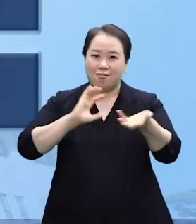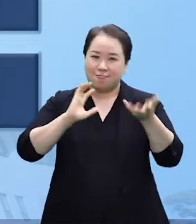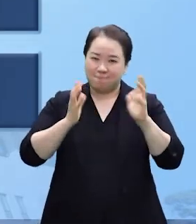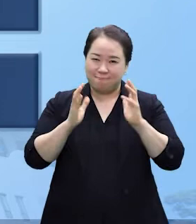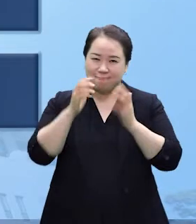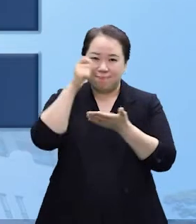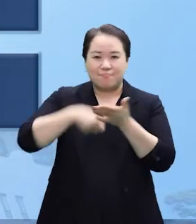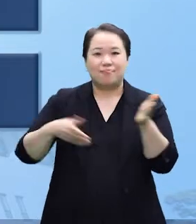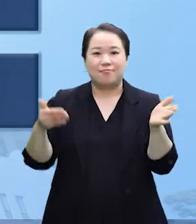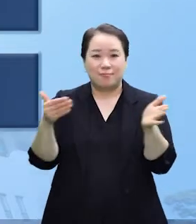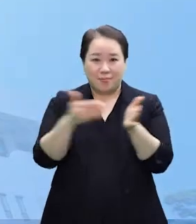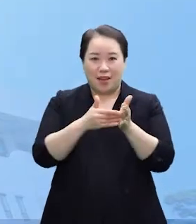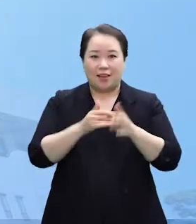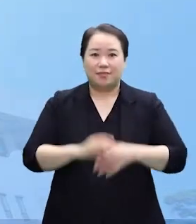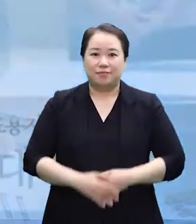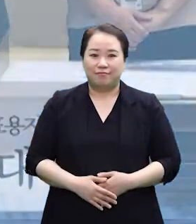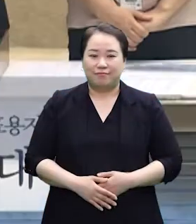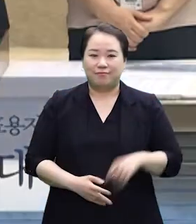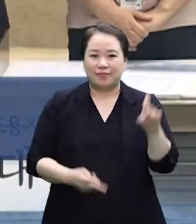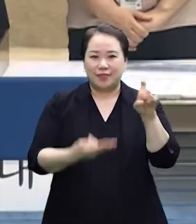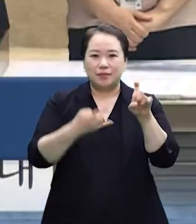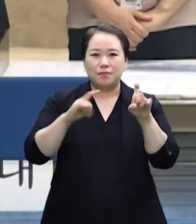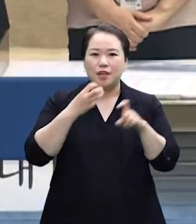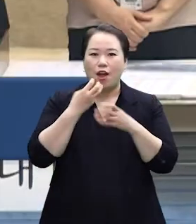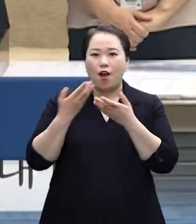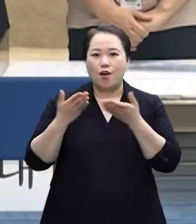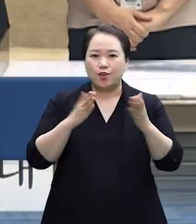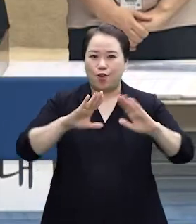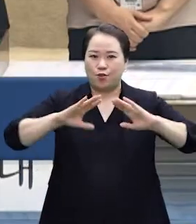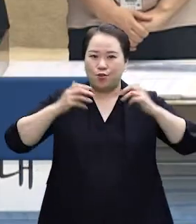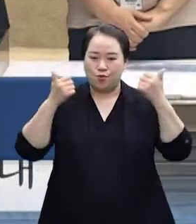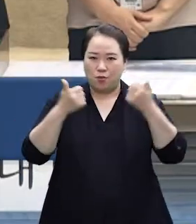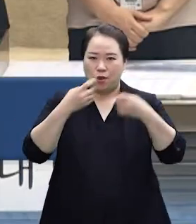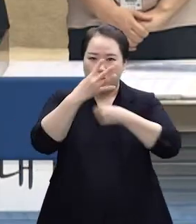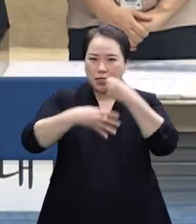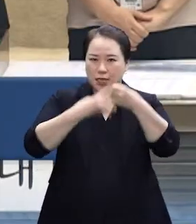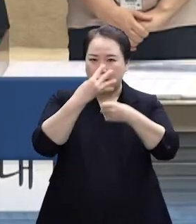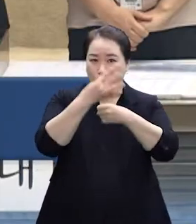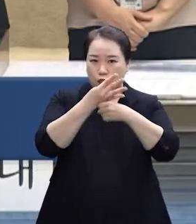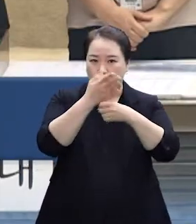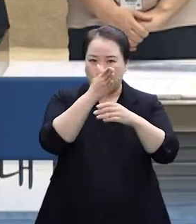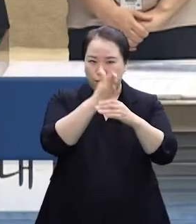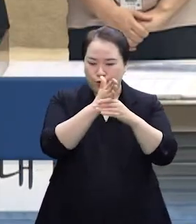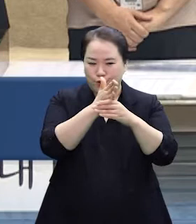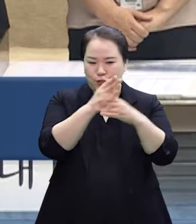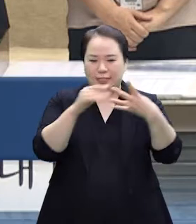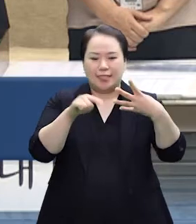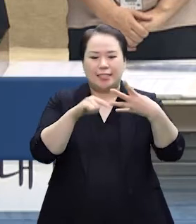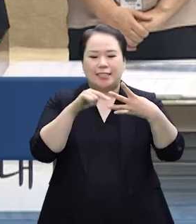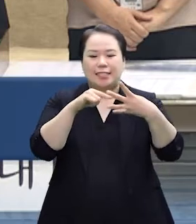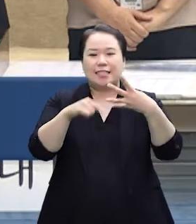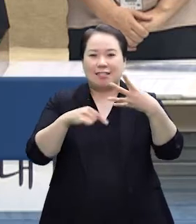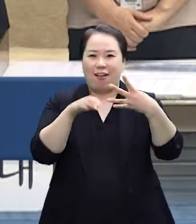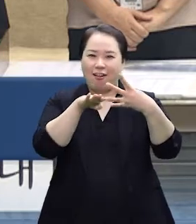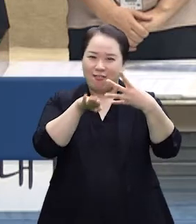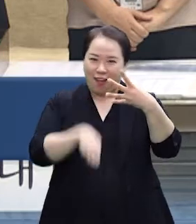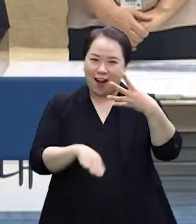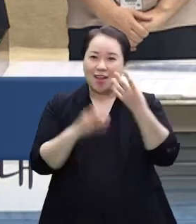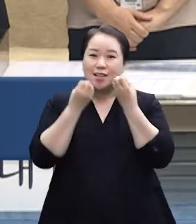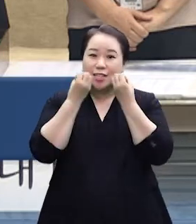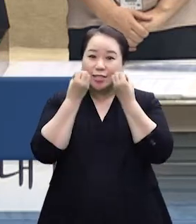심의 의결했습니다. 본격적으로 제10대 경기도의회 후반기가 시작된 가운데 새로운